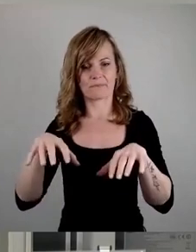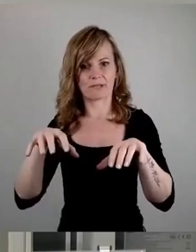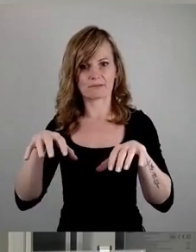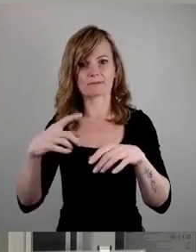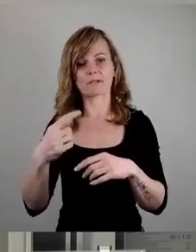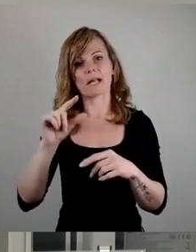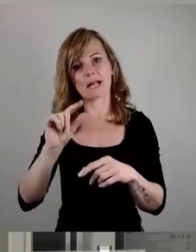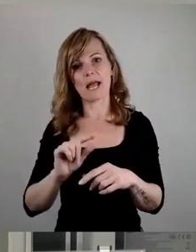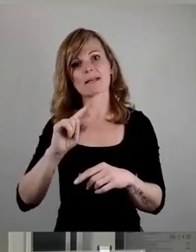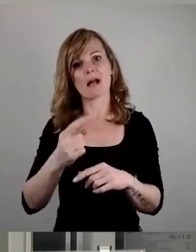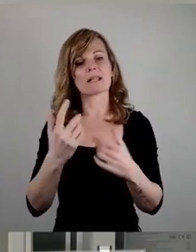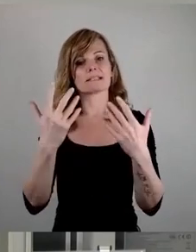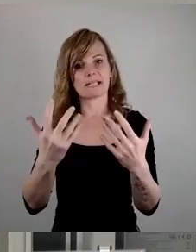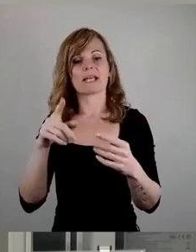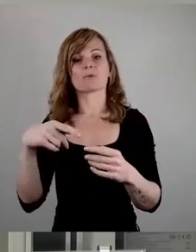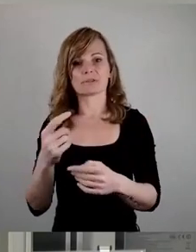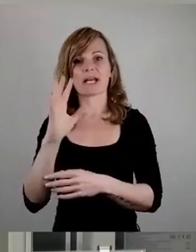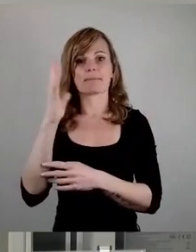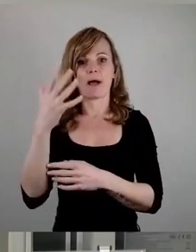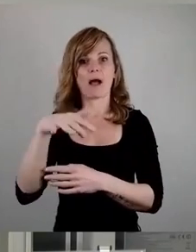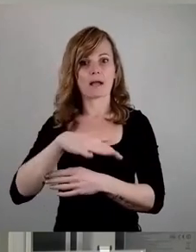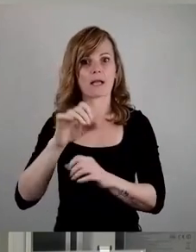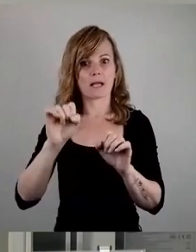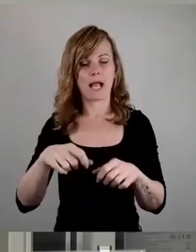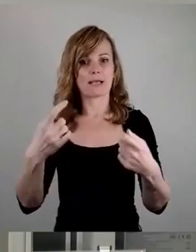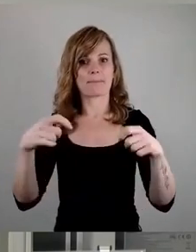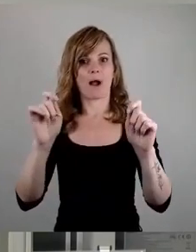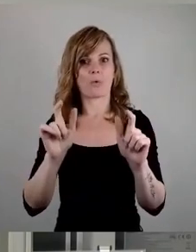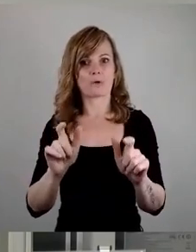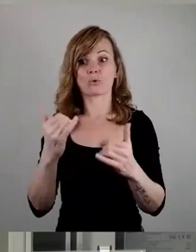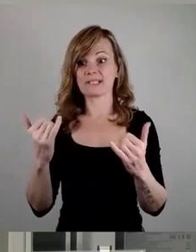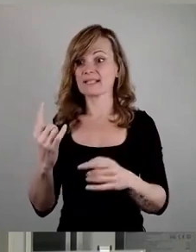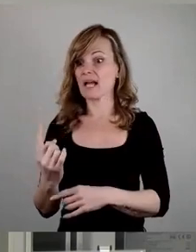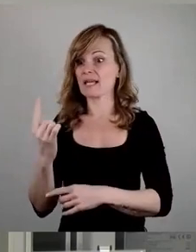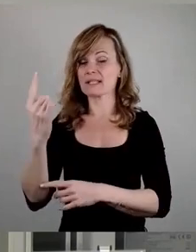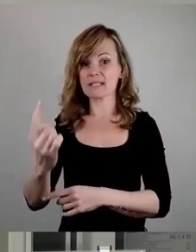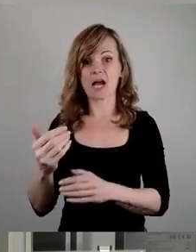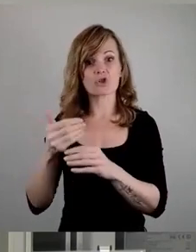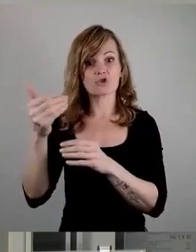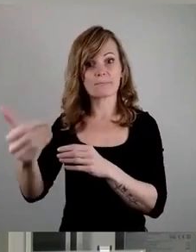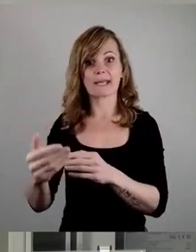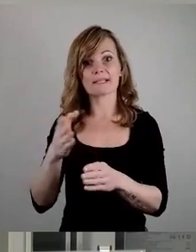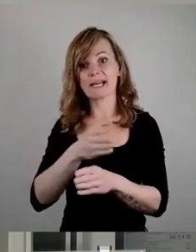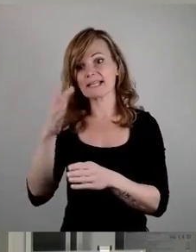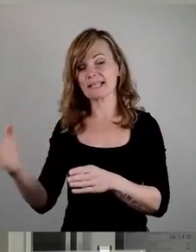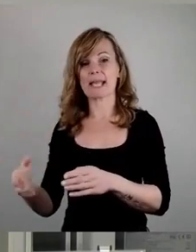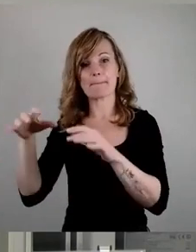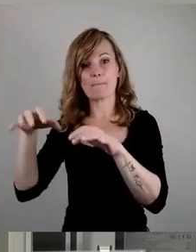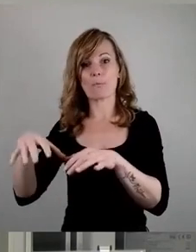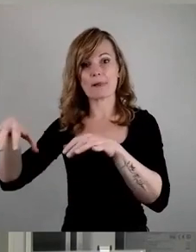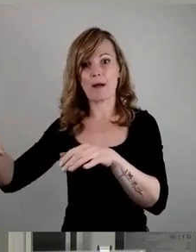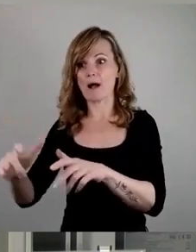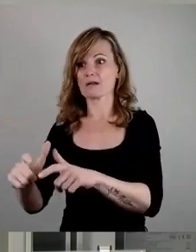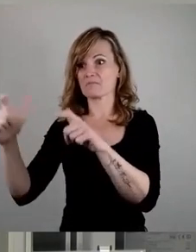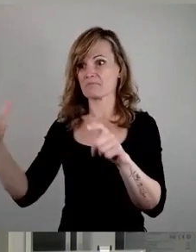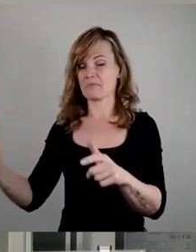10 und dann konnte man den Markt bauen. So, und jetzt kommt ein Jahr später und will noch einen riesen Möbelmarkt daneben machen. Warum ist das ein Problem?